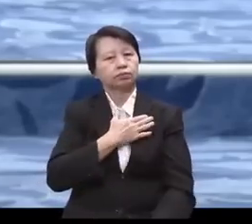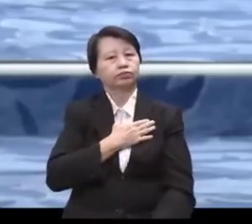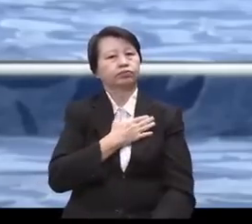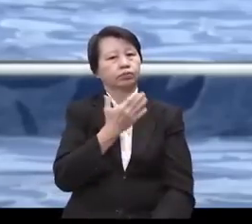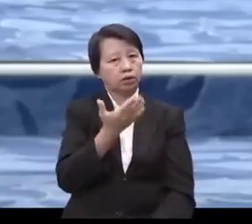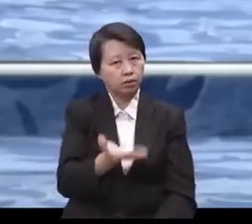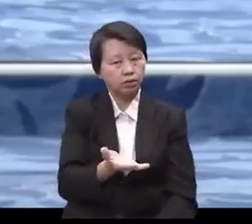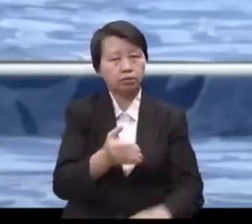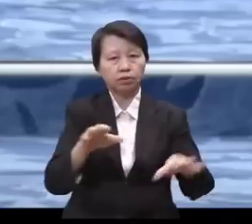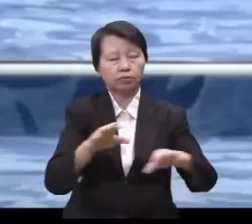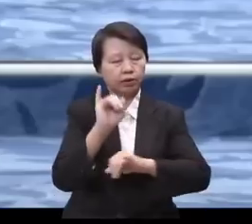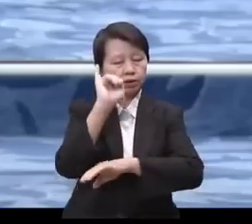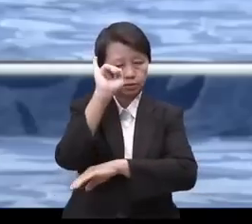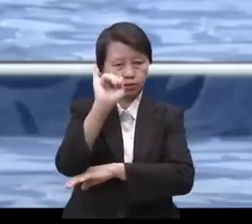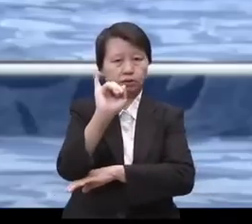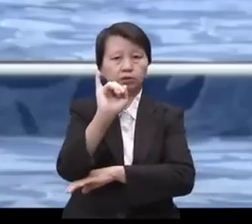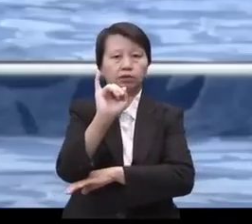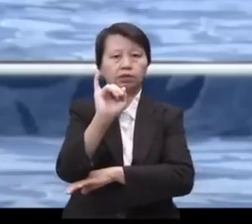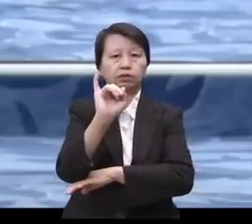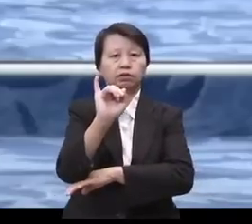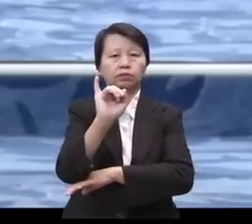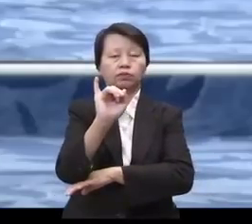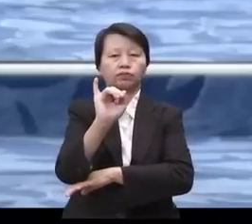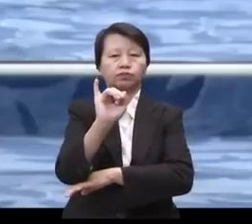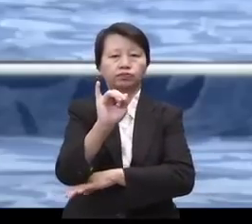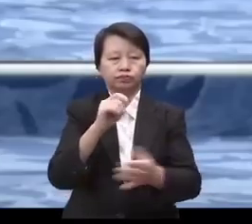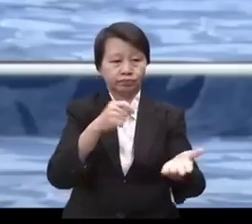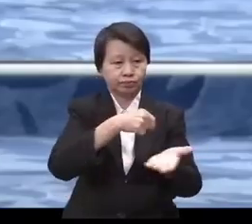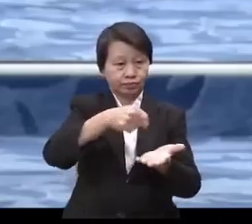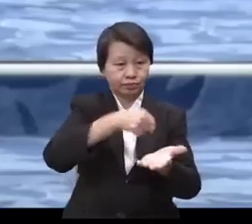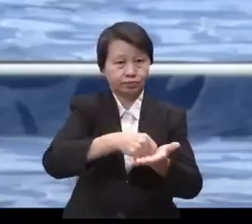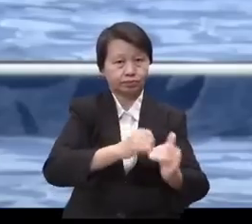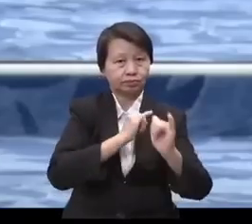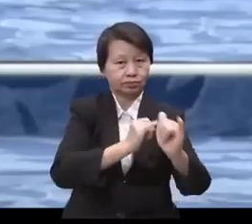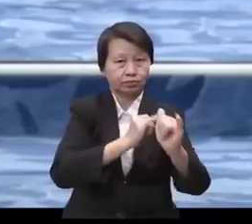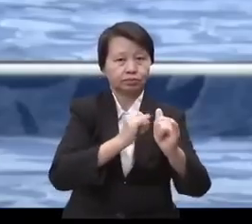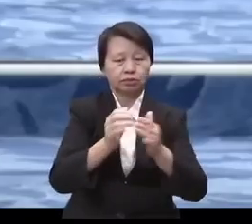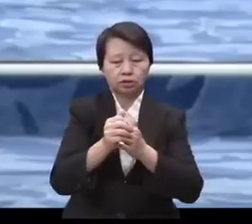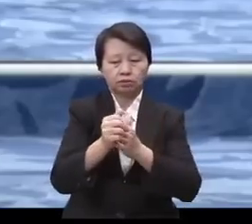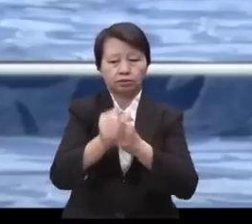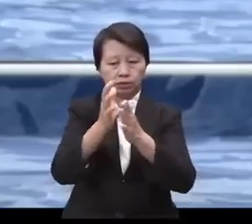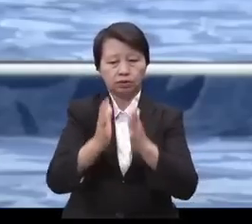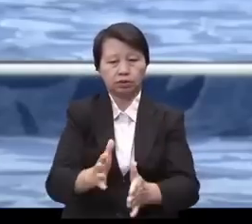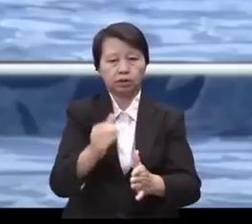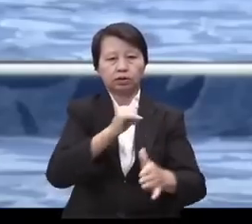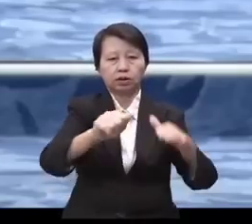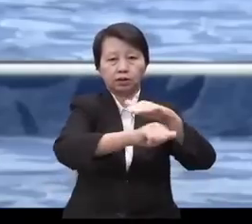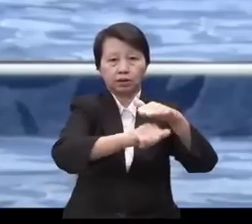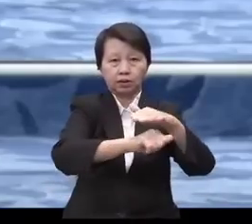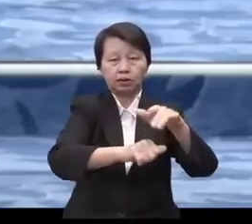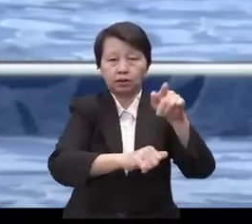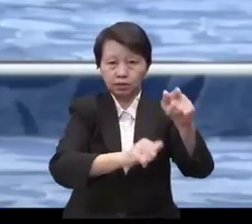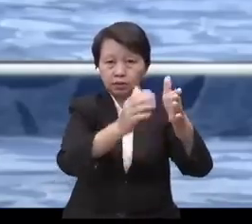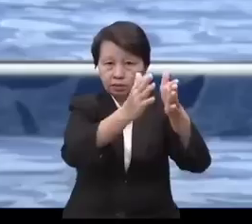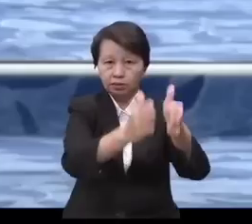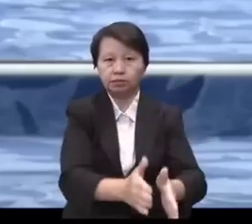untuk melaksanakan janji yang dimeterai di kalangan pemimpin-pemimpin dan pengasas